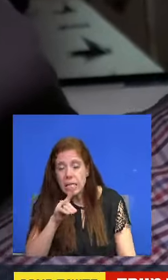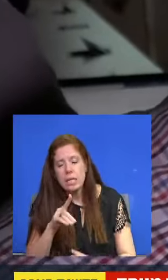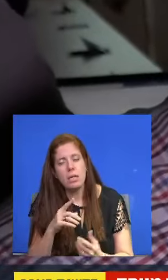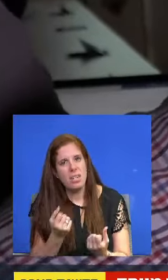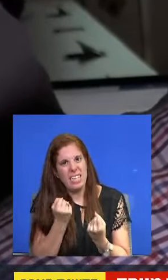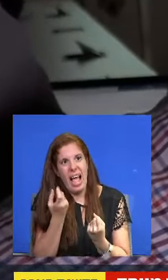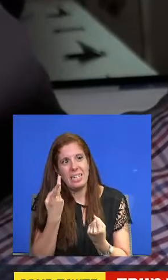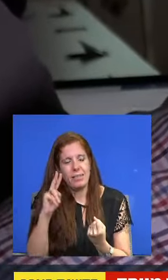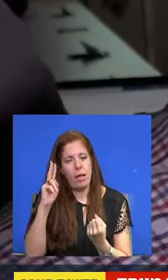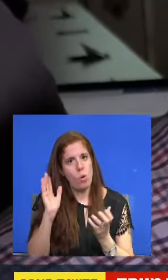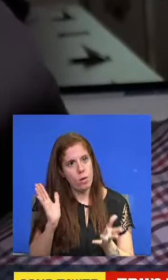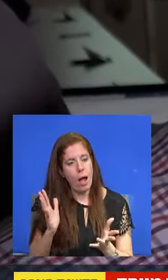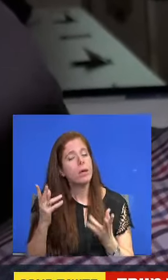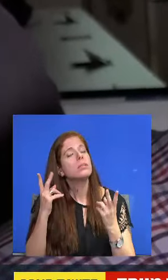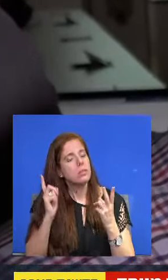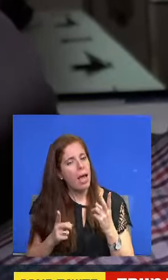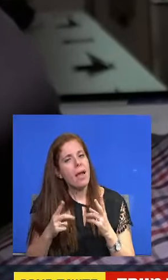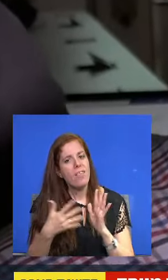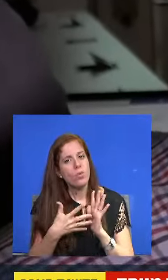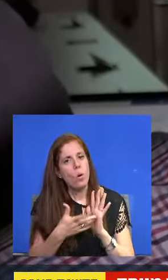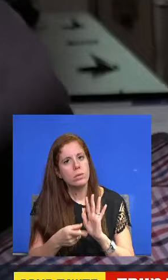ist wichtig, das mal zu analysieren.